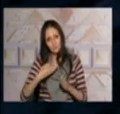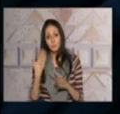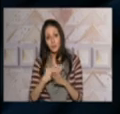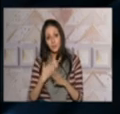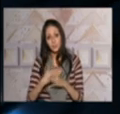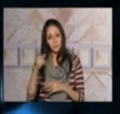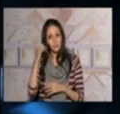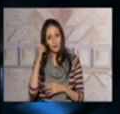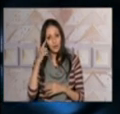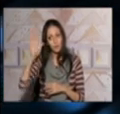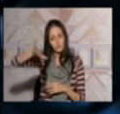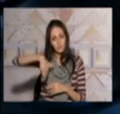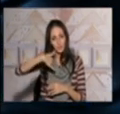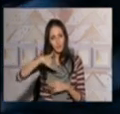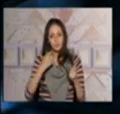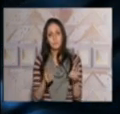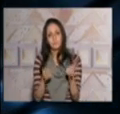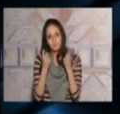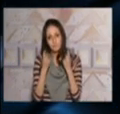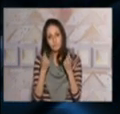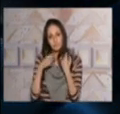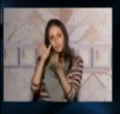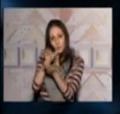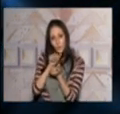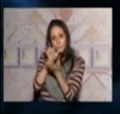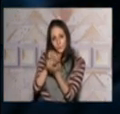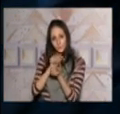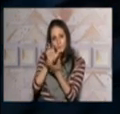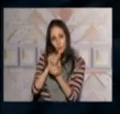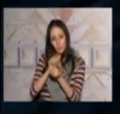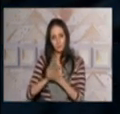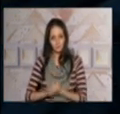الاسلوب. طيب يعني احنا بالفعل وصلنا لعدد